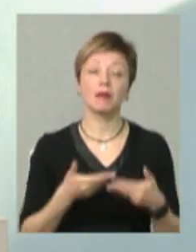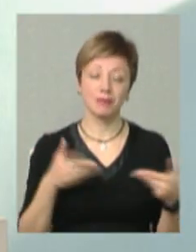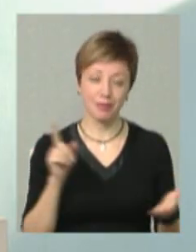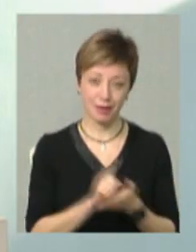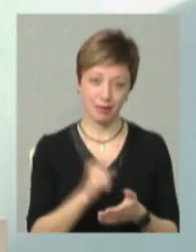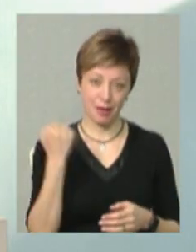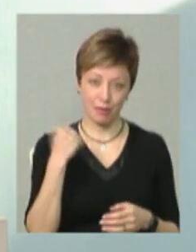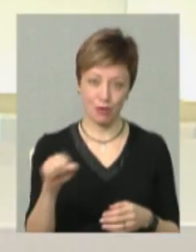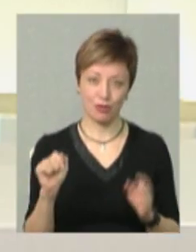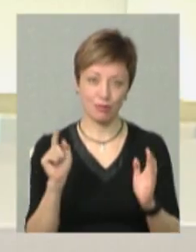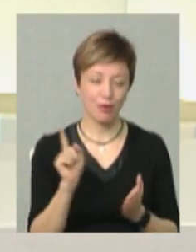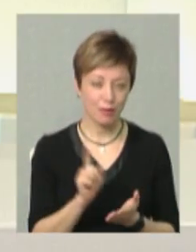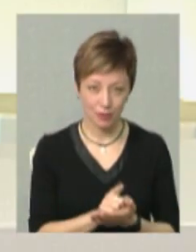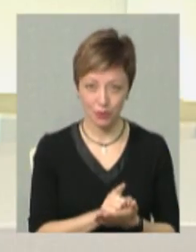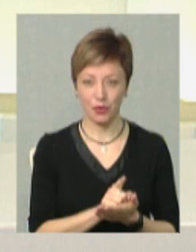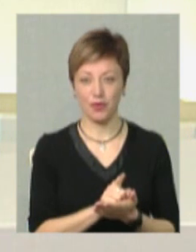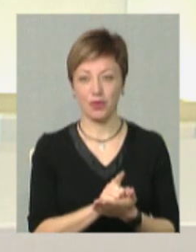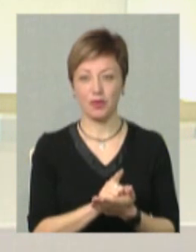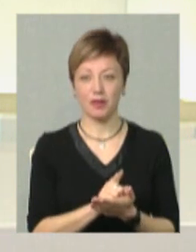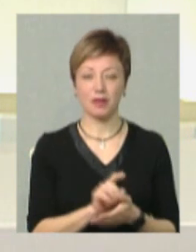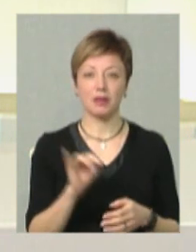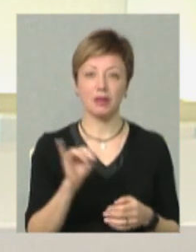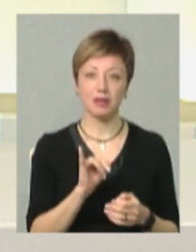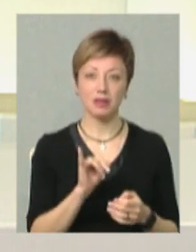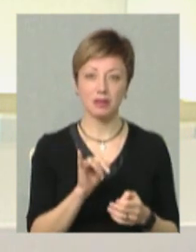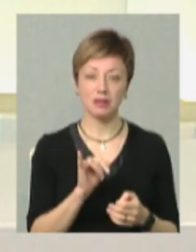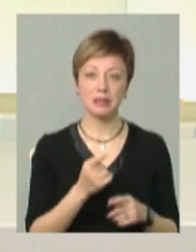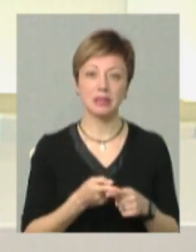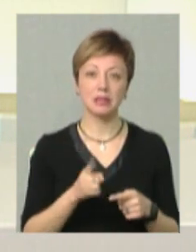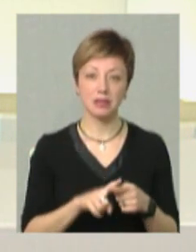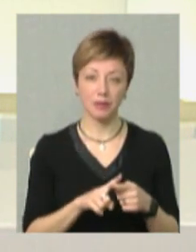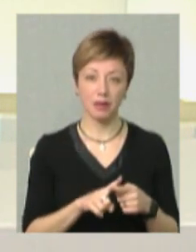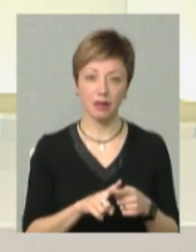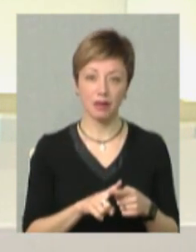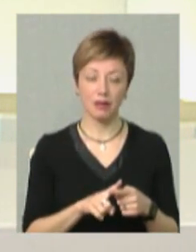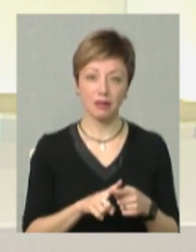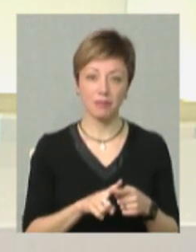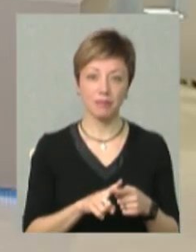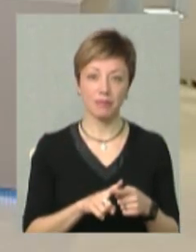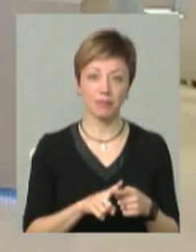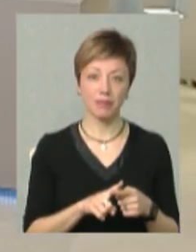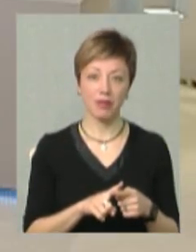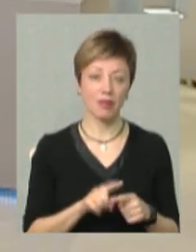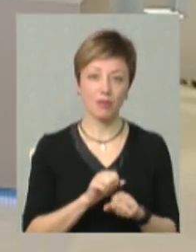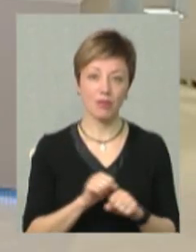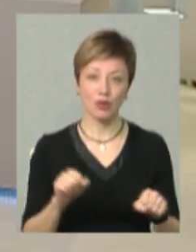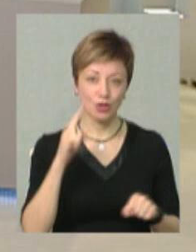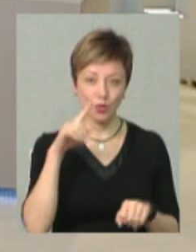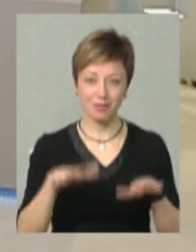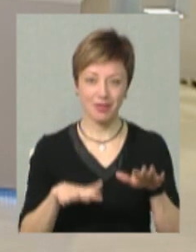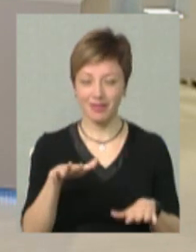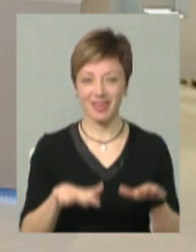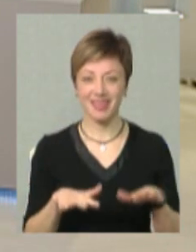переможемо, обов'язково переможемо, і це навіть не можна піддавати